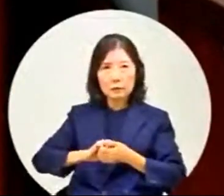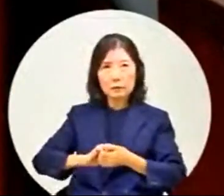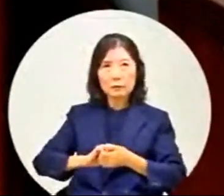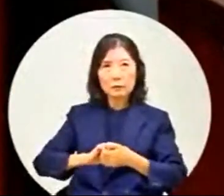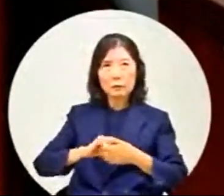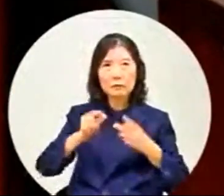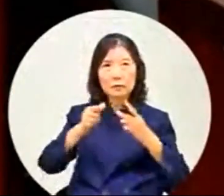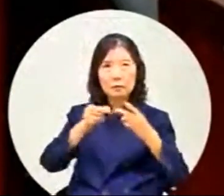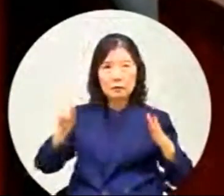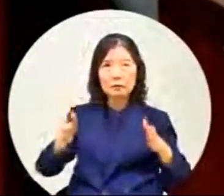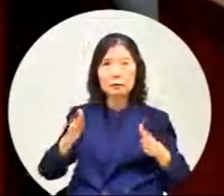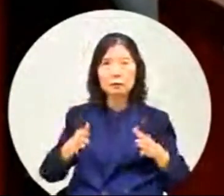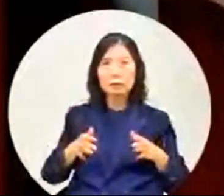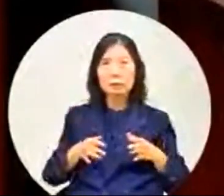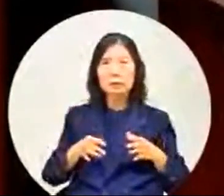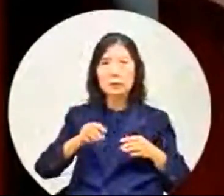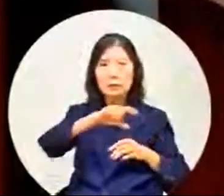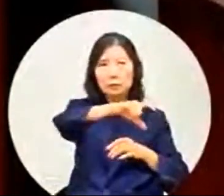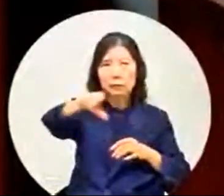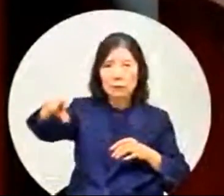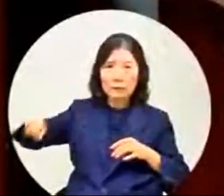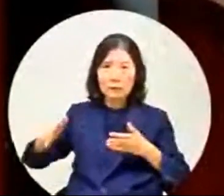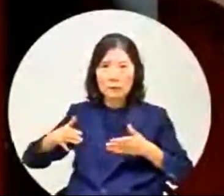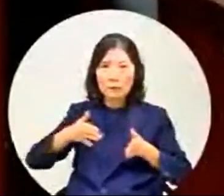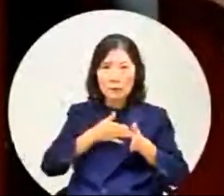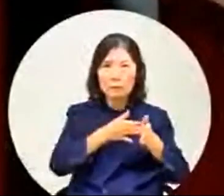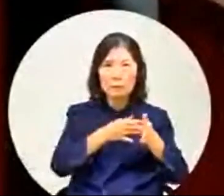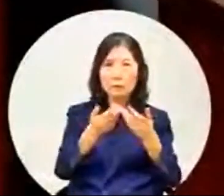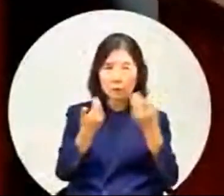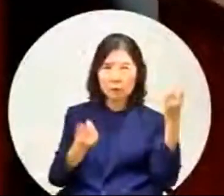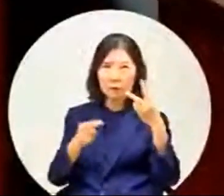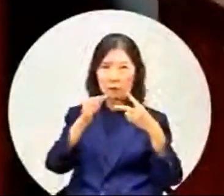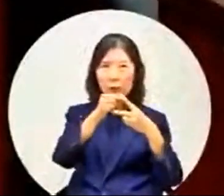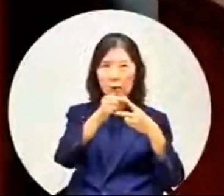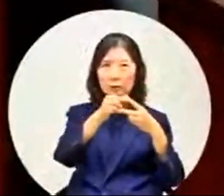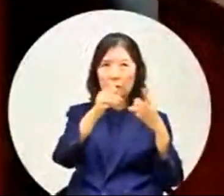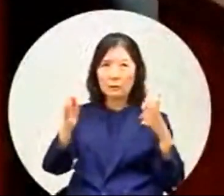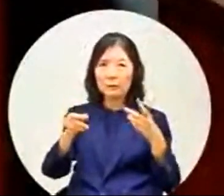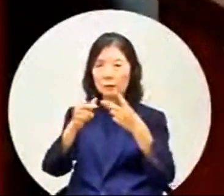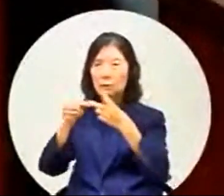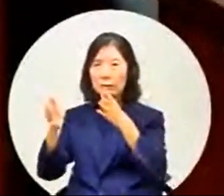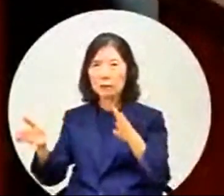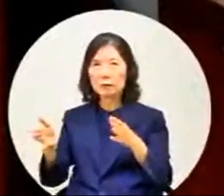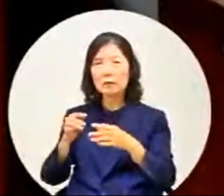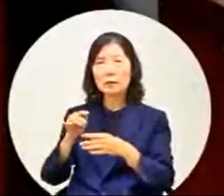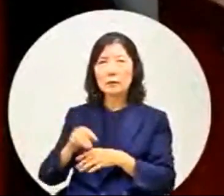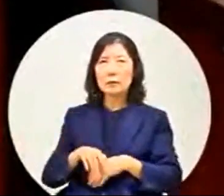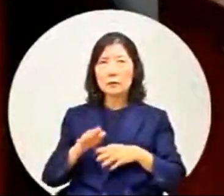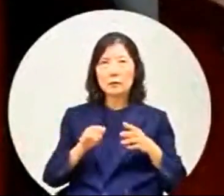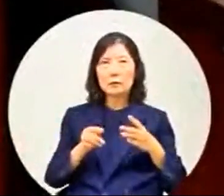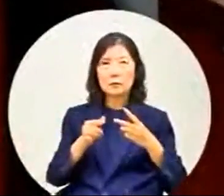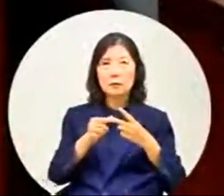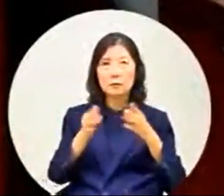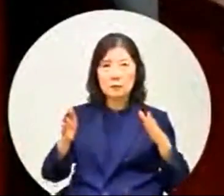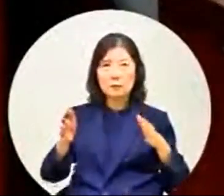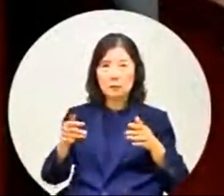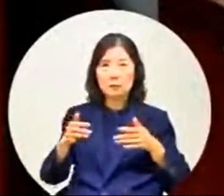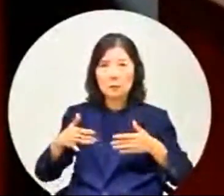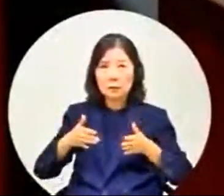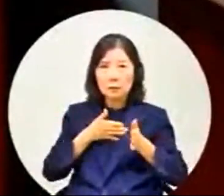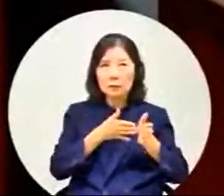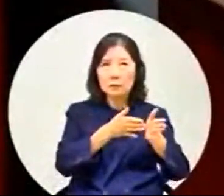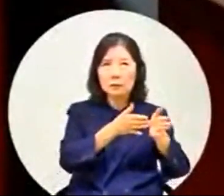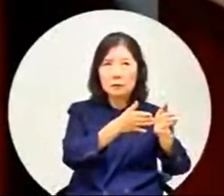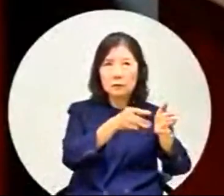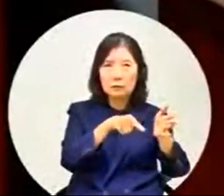二阶把环状轻轨拆成两个部分，一阶跟二阶。好，那二阶轻轨的车厢是完全